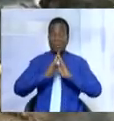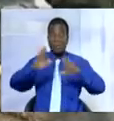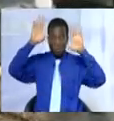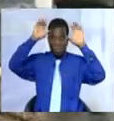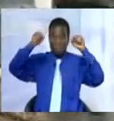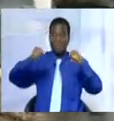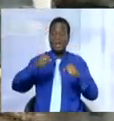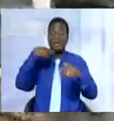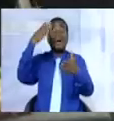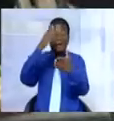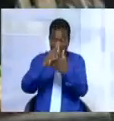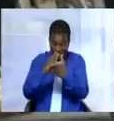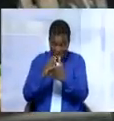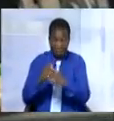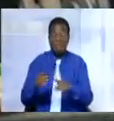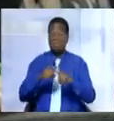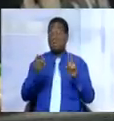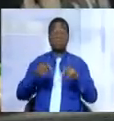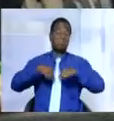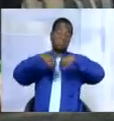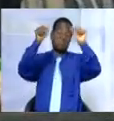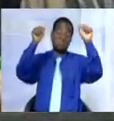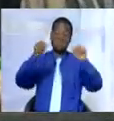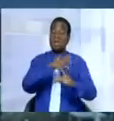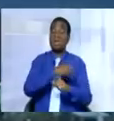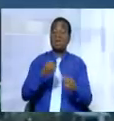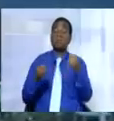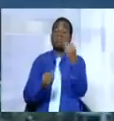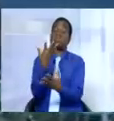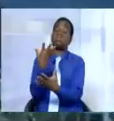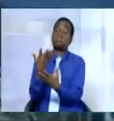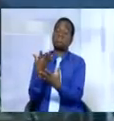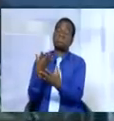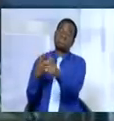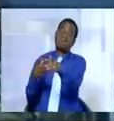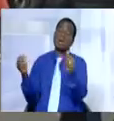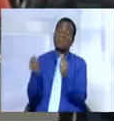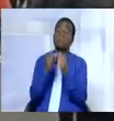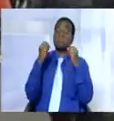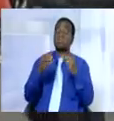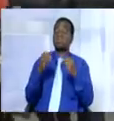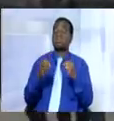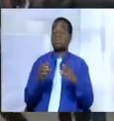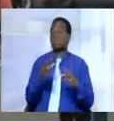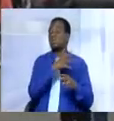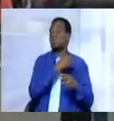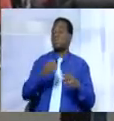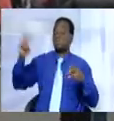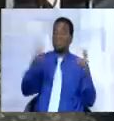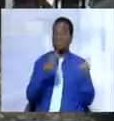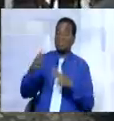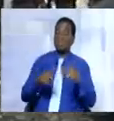à la diplomatie semblait pouvoir reprendre leurs droits. Kiev s'est réveillé ce matin avec une nouvelle explosion de